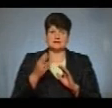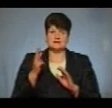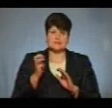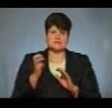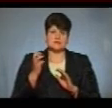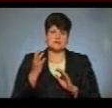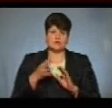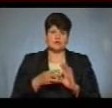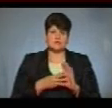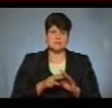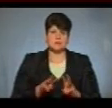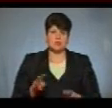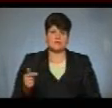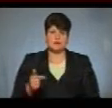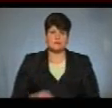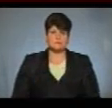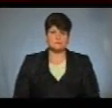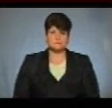гривень.